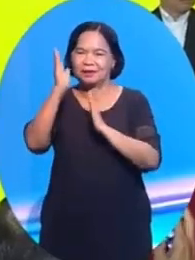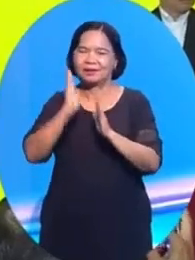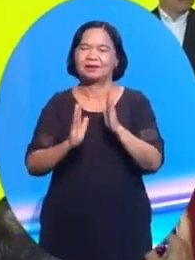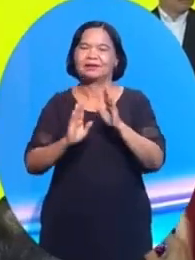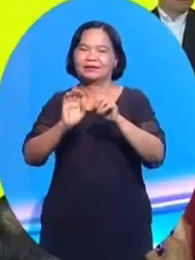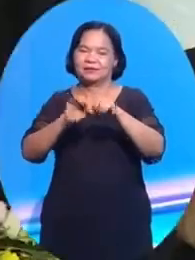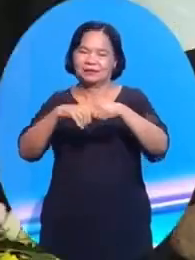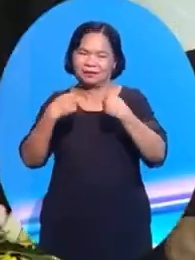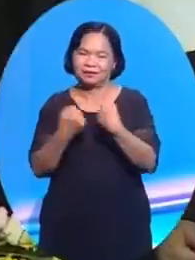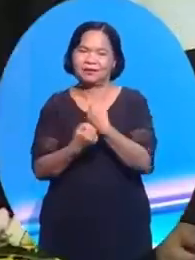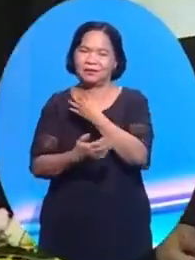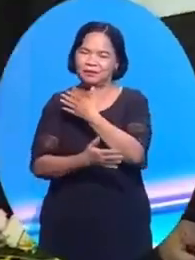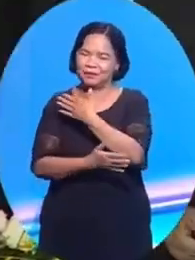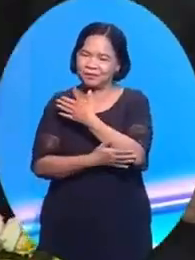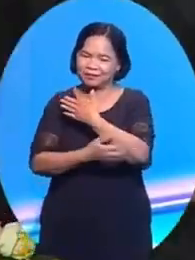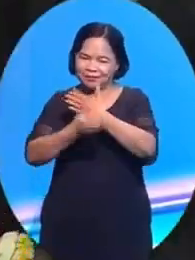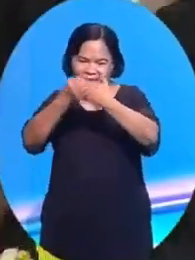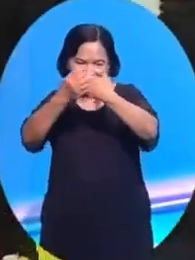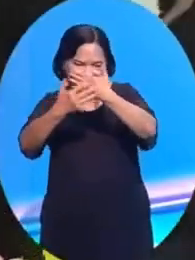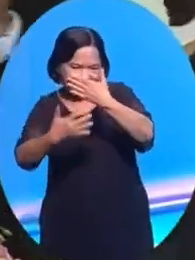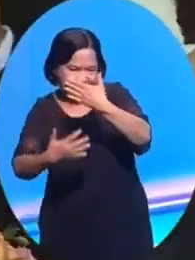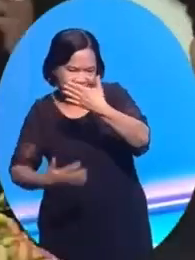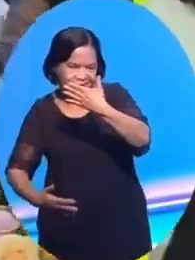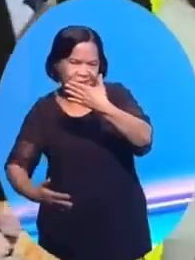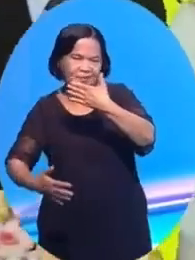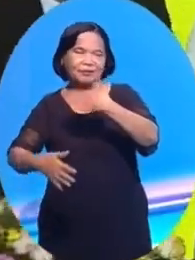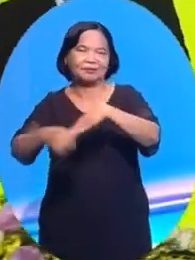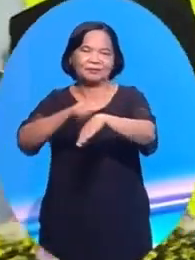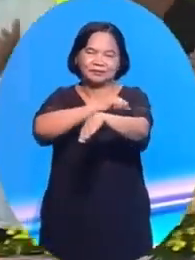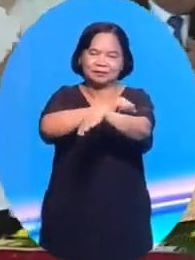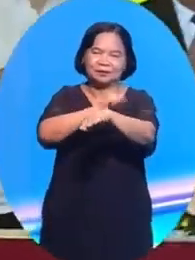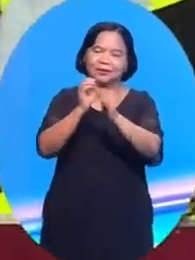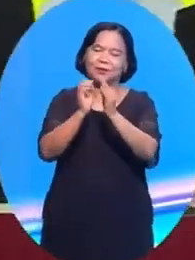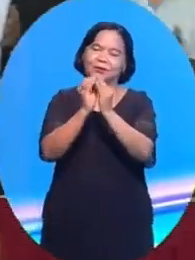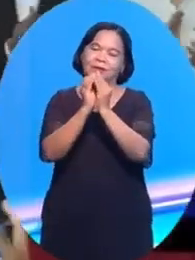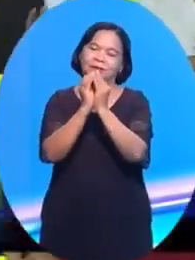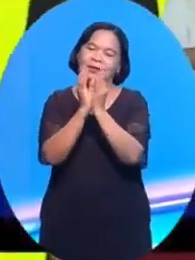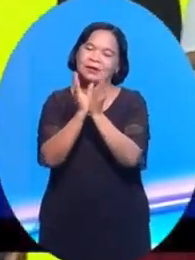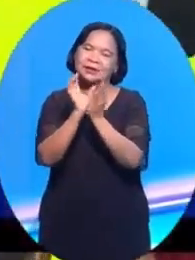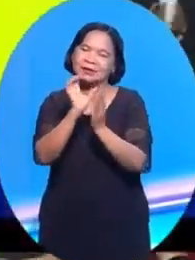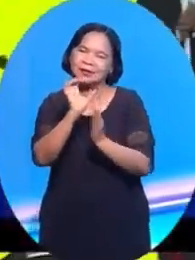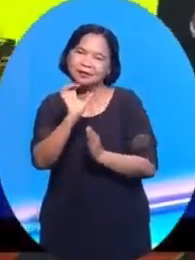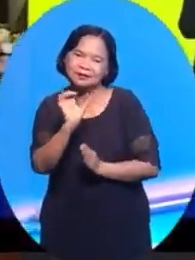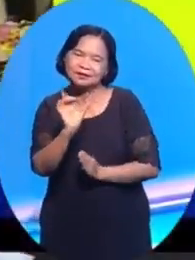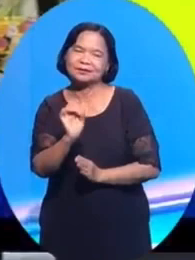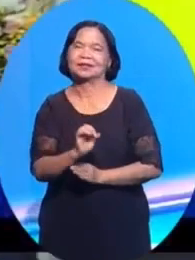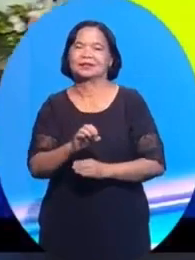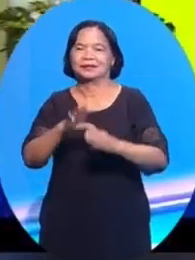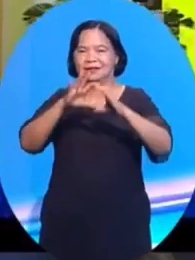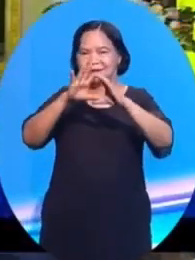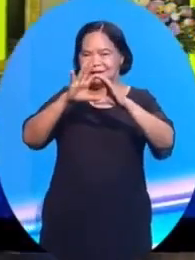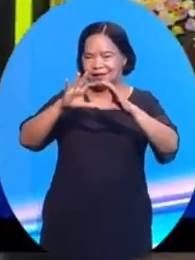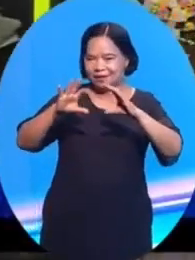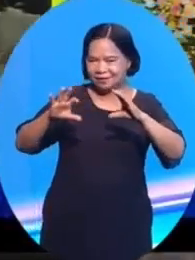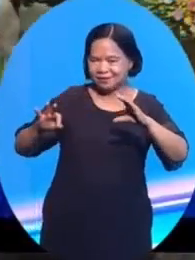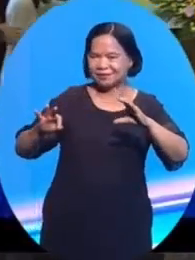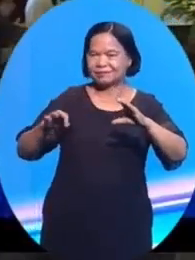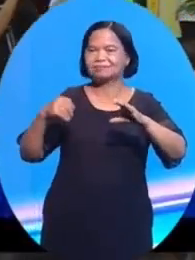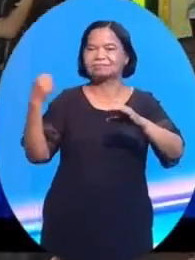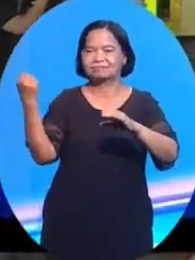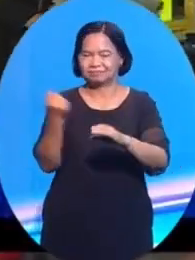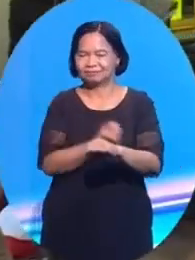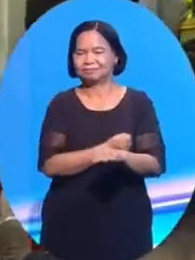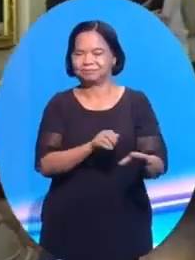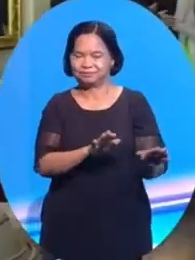Thành phố Đà Lạt tổ chức được tài trợ bởi hệ thống siêu thị vật liệu xây dựng và nội thất Hoa Sen hâm Tập đoàn Hoa Sen Công ty Truyền Thông B